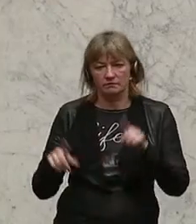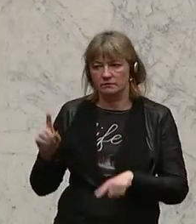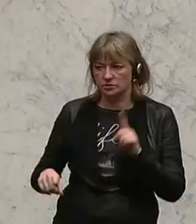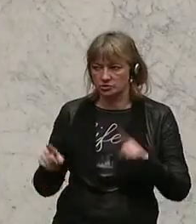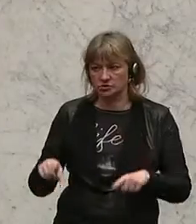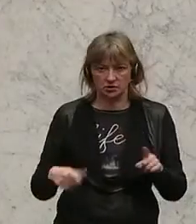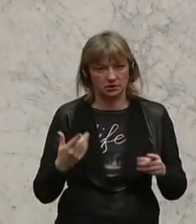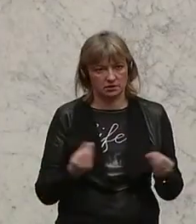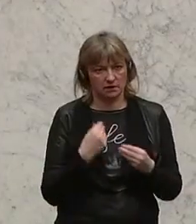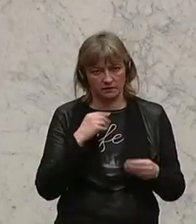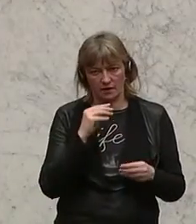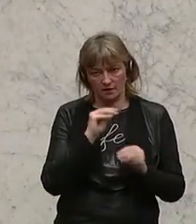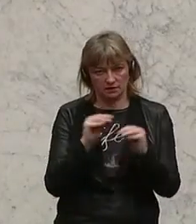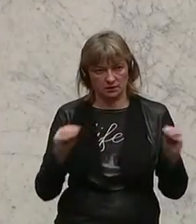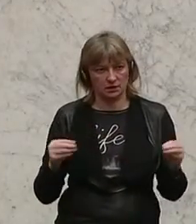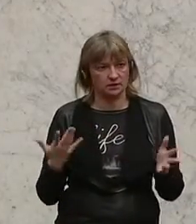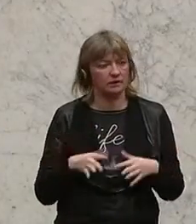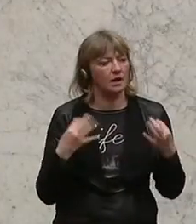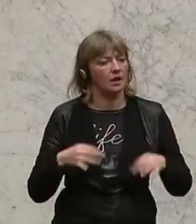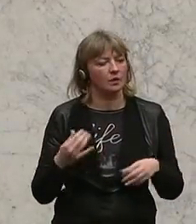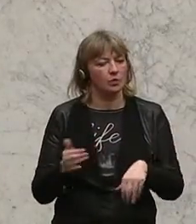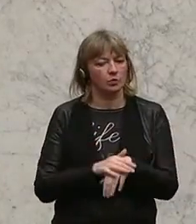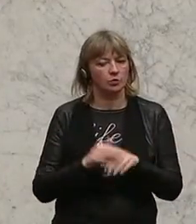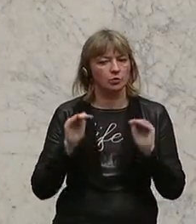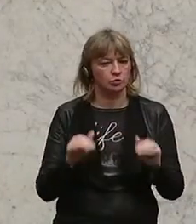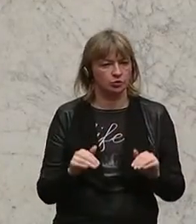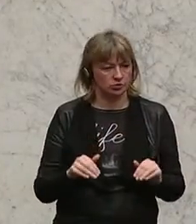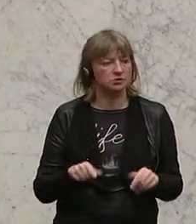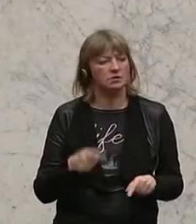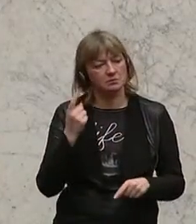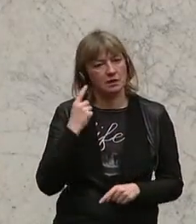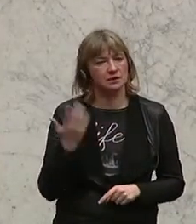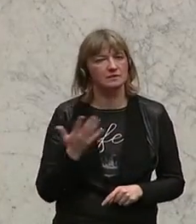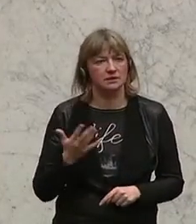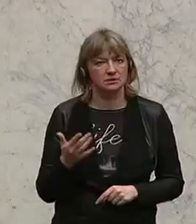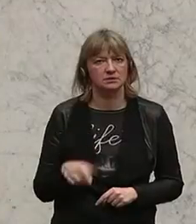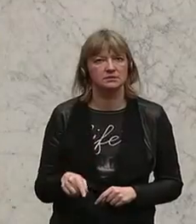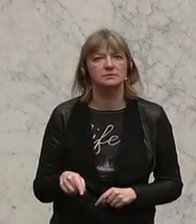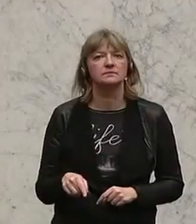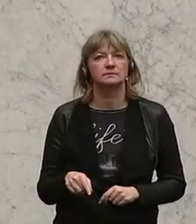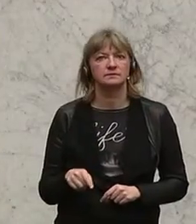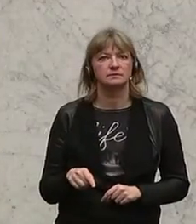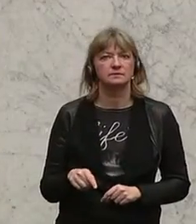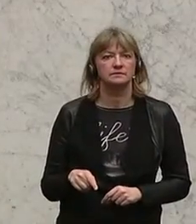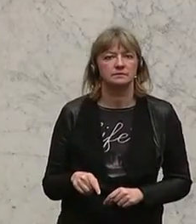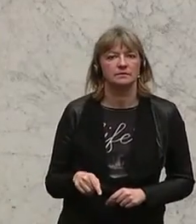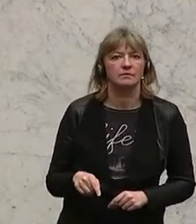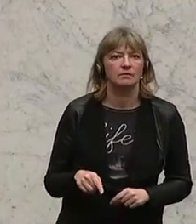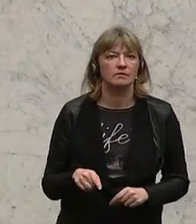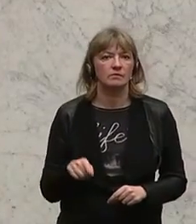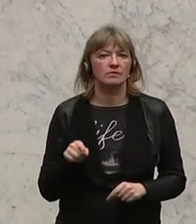Unterschiedliches kommuniziert worden. Bei den Lockerungen des Kündigungsschutzes geht es darum, dass wir eine